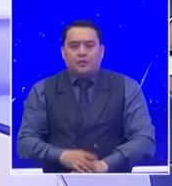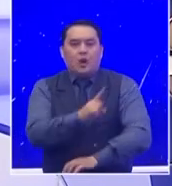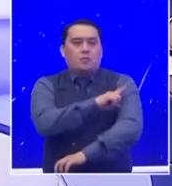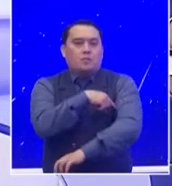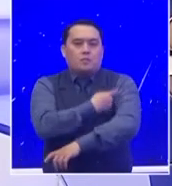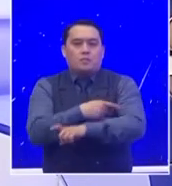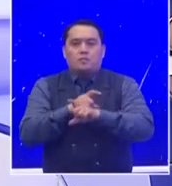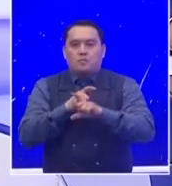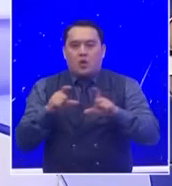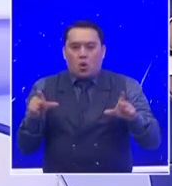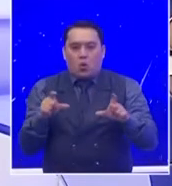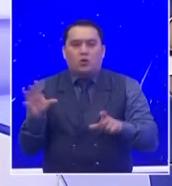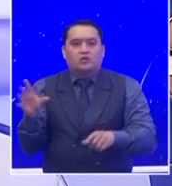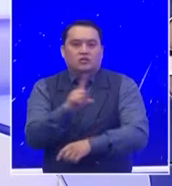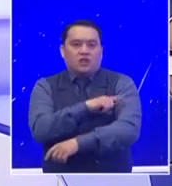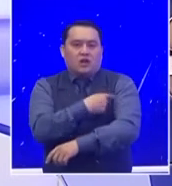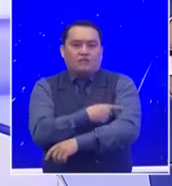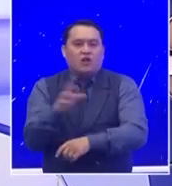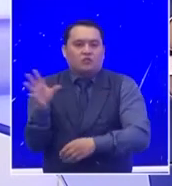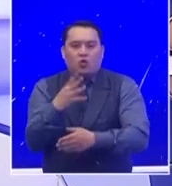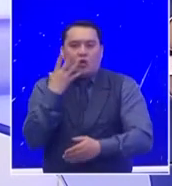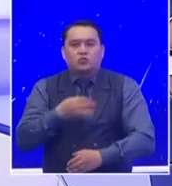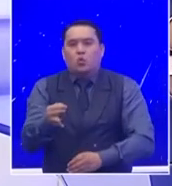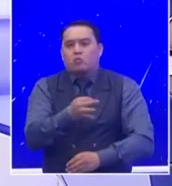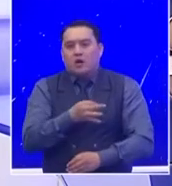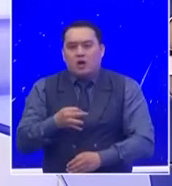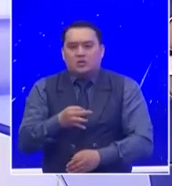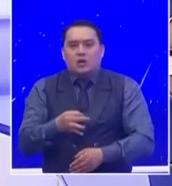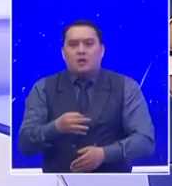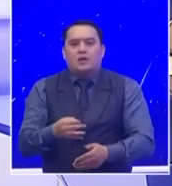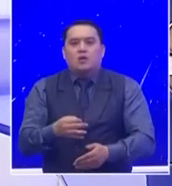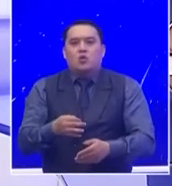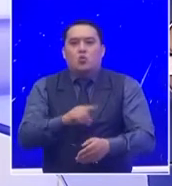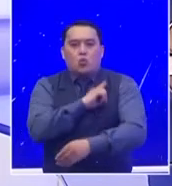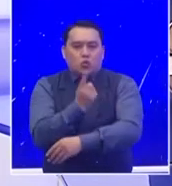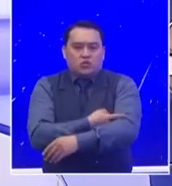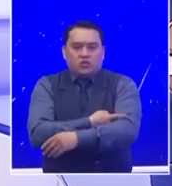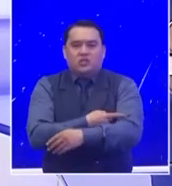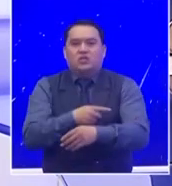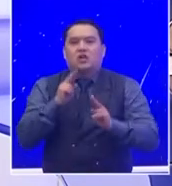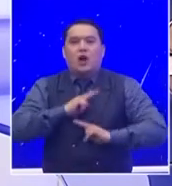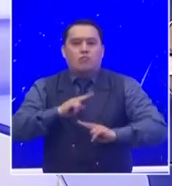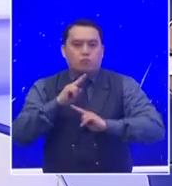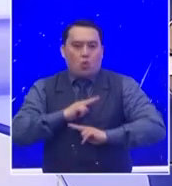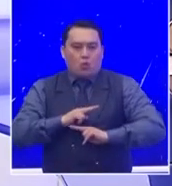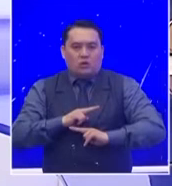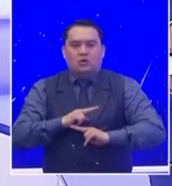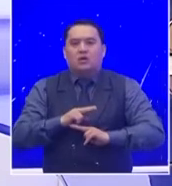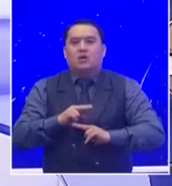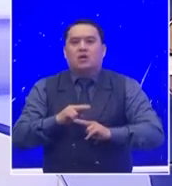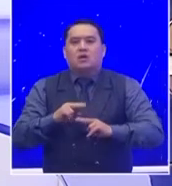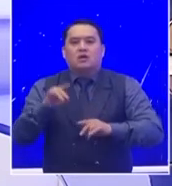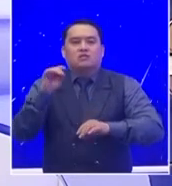Медучреждения, правоохранительные органы, санитарные врачи Алматинской области переведены на усиленный режим работы. Максимально